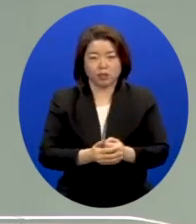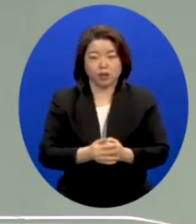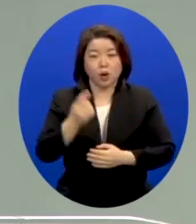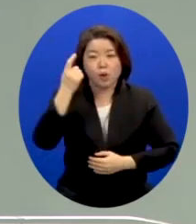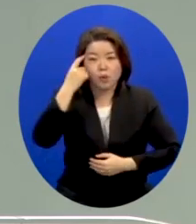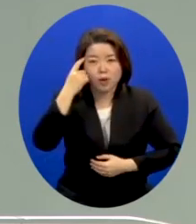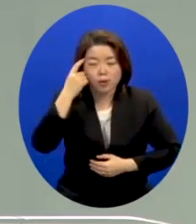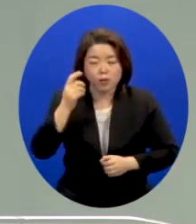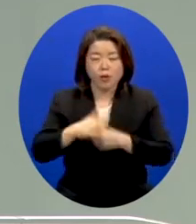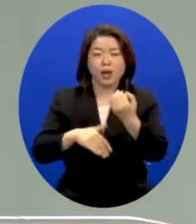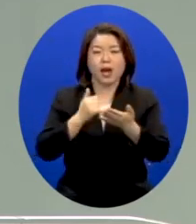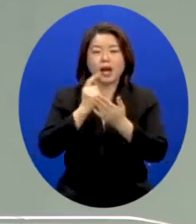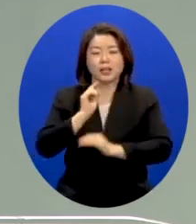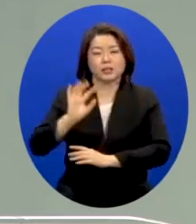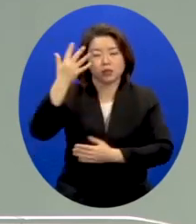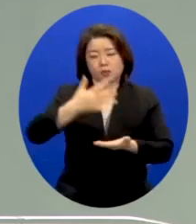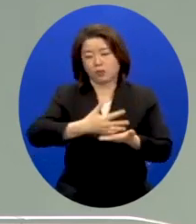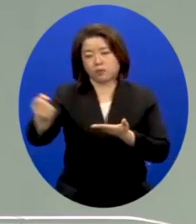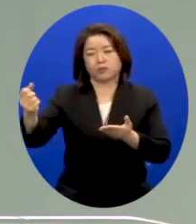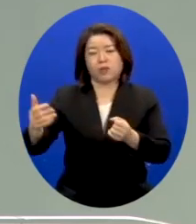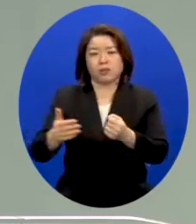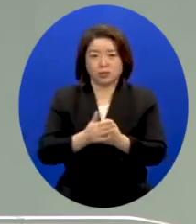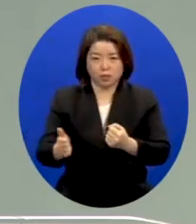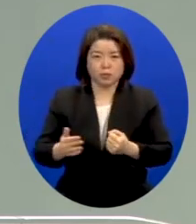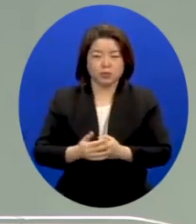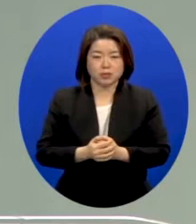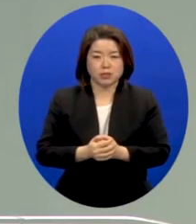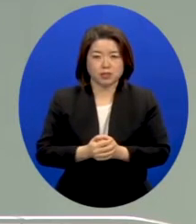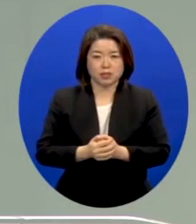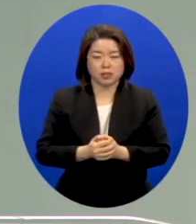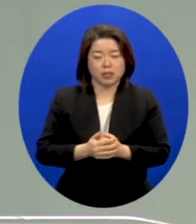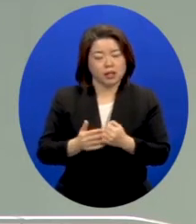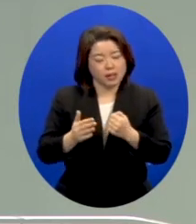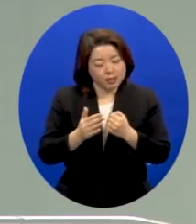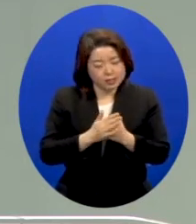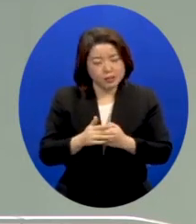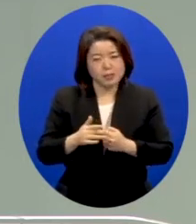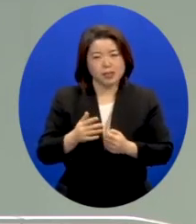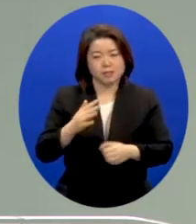가르치는 것 얼마나 무서운가 를 알아야